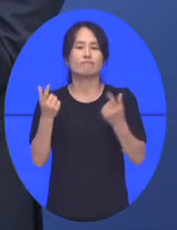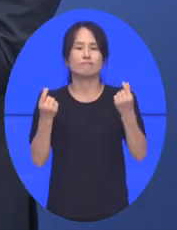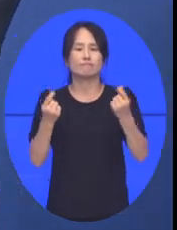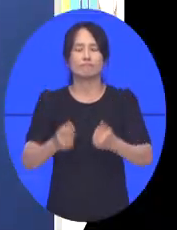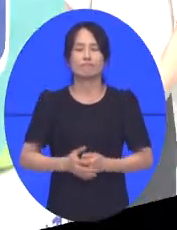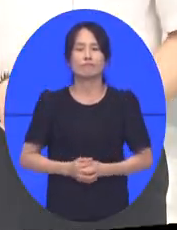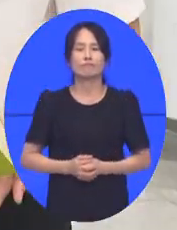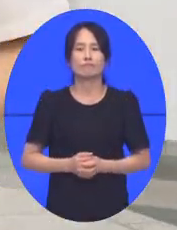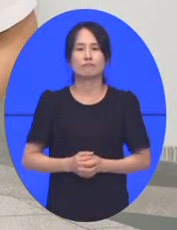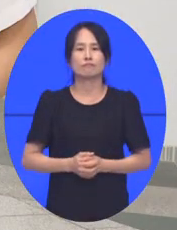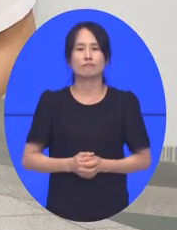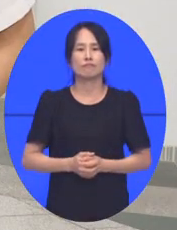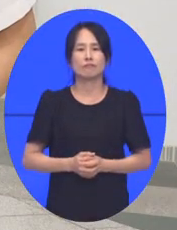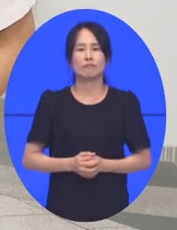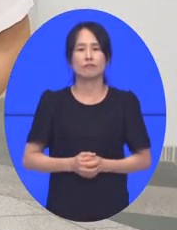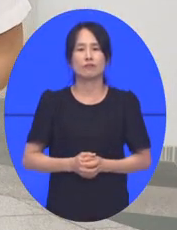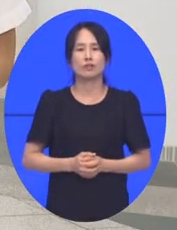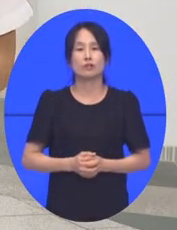상황입니다